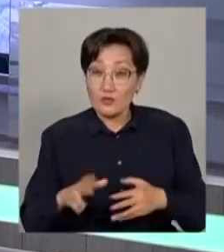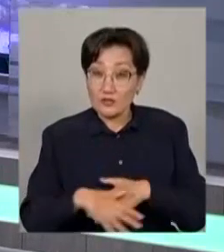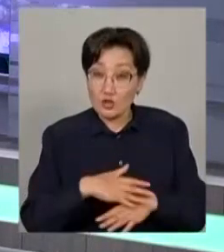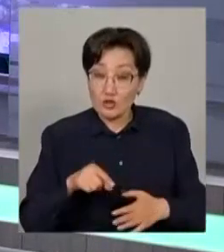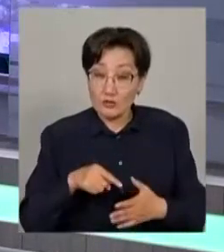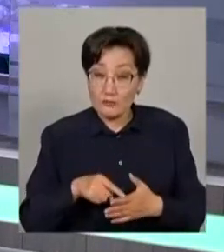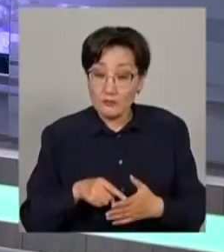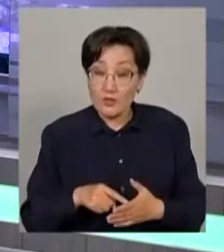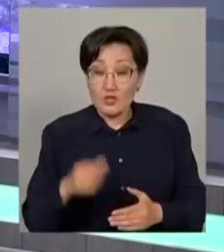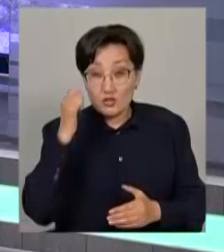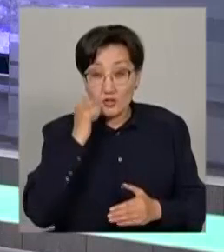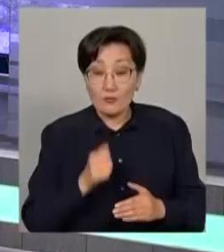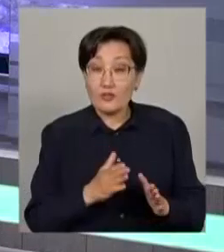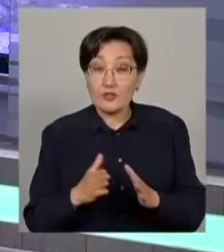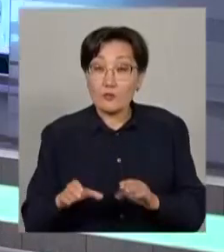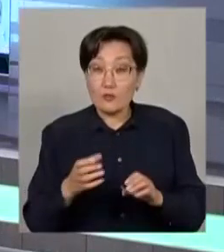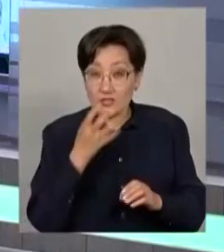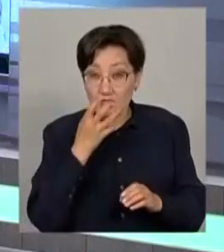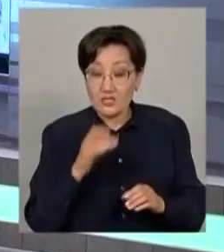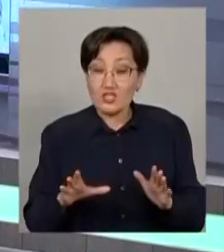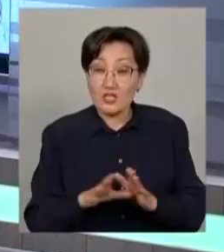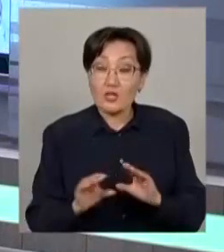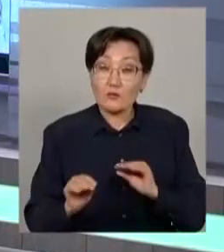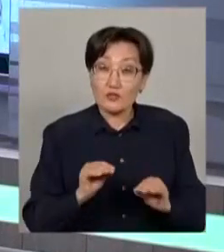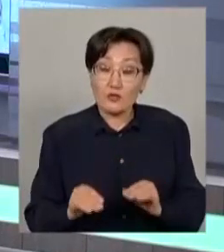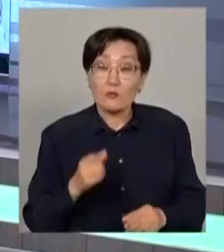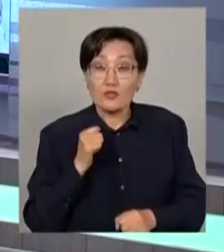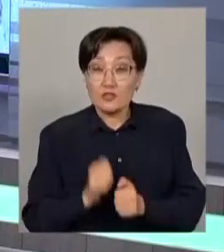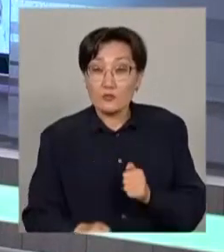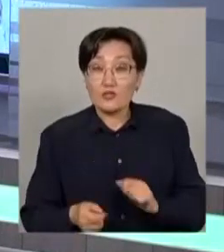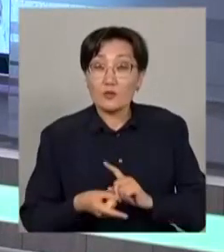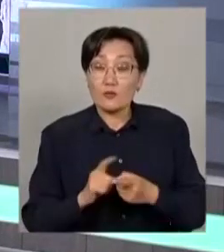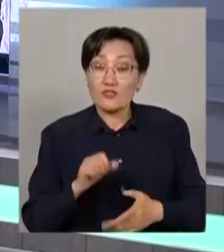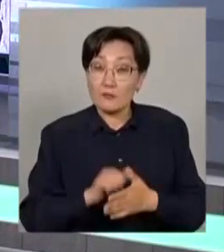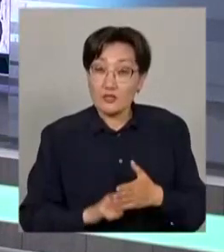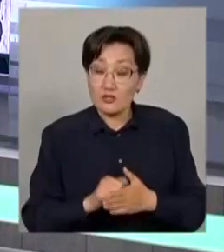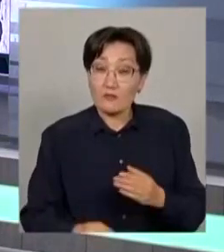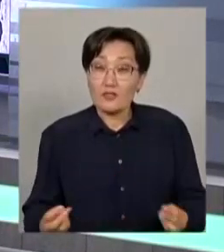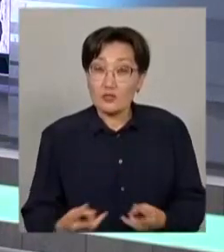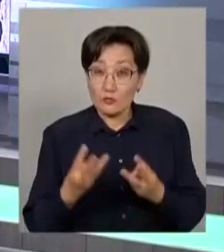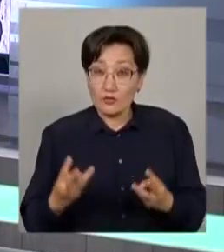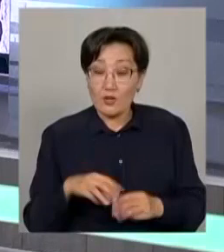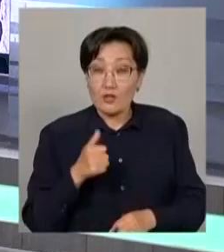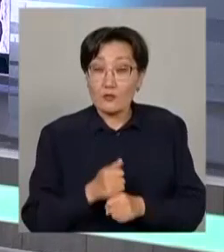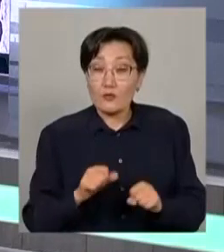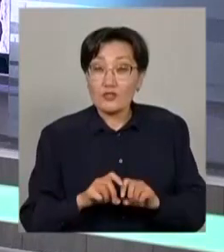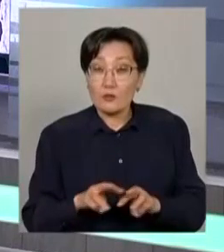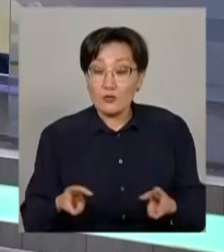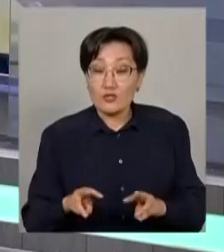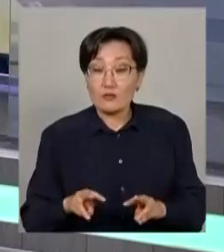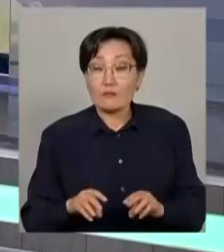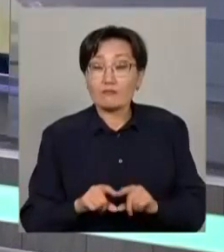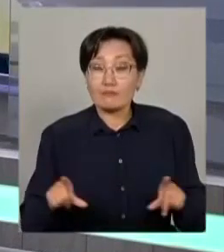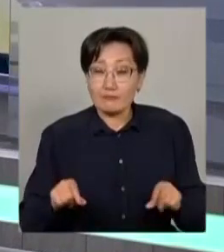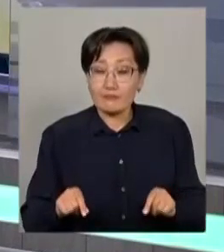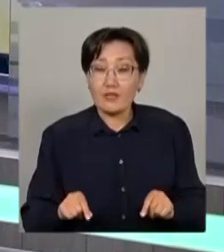города. Изношенные системы отопления и электроснабжения зачастую становятся причинами возгораний. По словам главы ведомства, количество пожаров